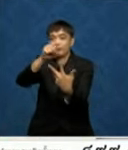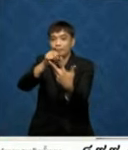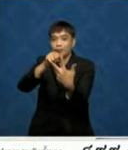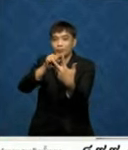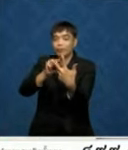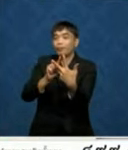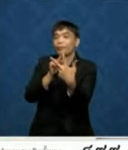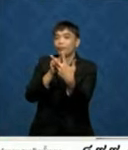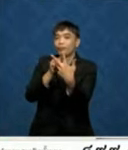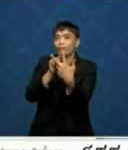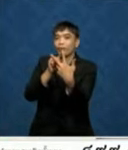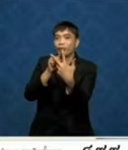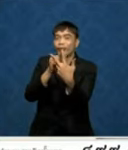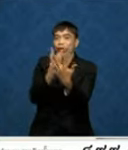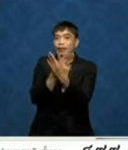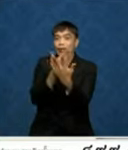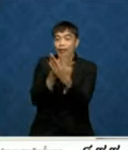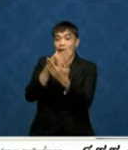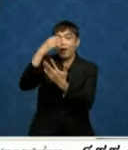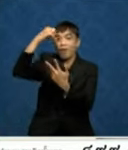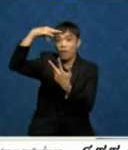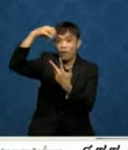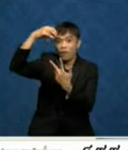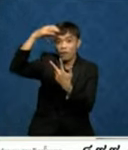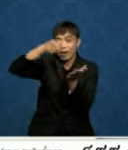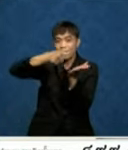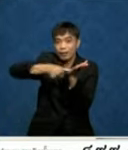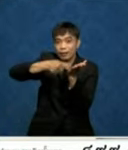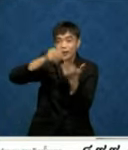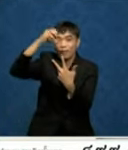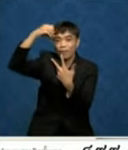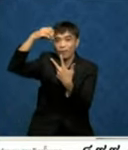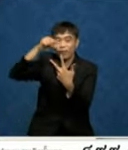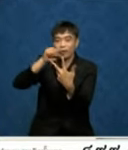าระหนี้ในภาระหนี้ของการไฟฟ้าฝ่ายผลิตแห่งประเทศไทย